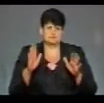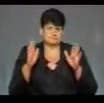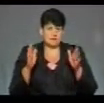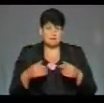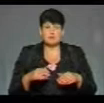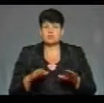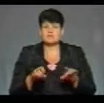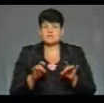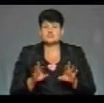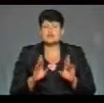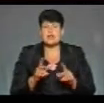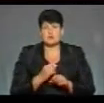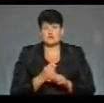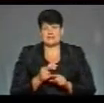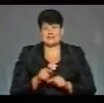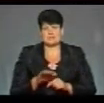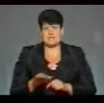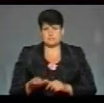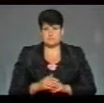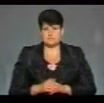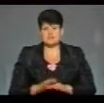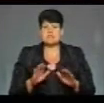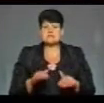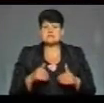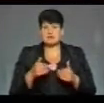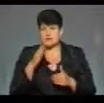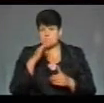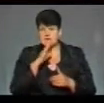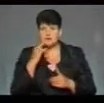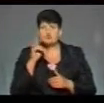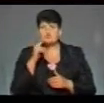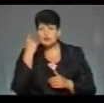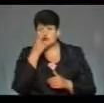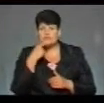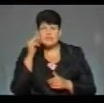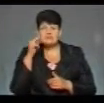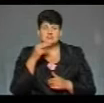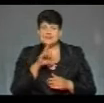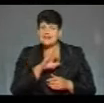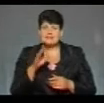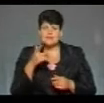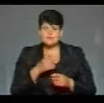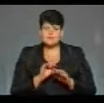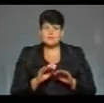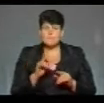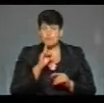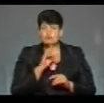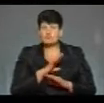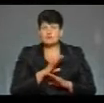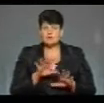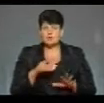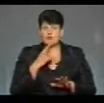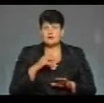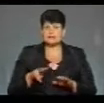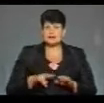будемо вирішувати, як працювати з тими дітьми. Звернень батьків щодо індивідуального навчання невакцинованих дітей поки що не було, каже